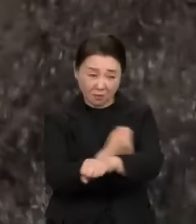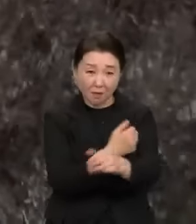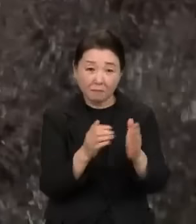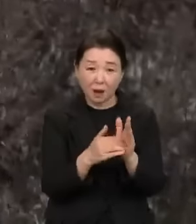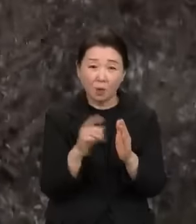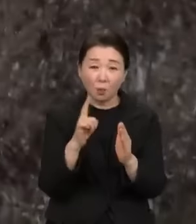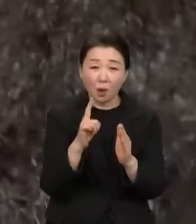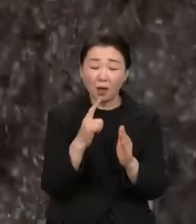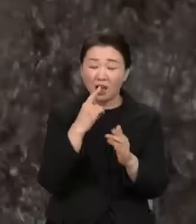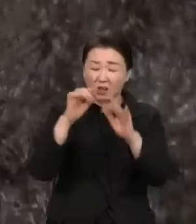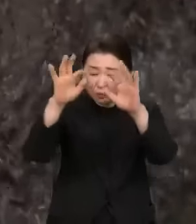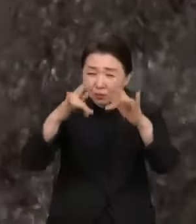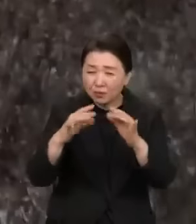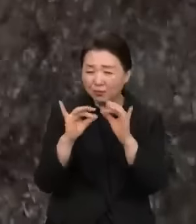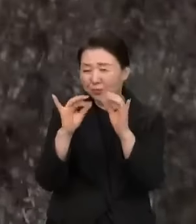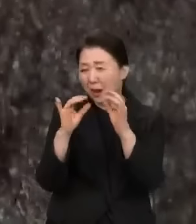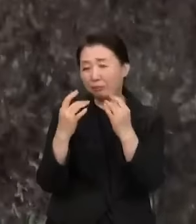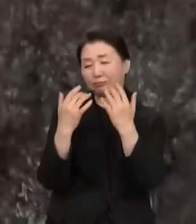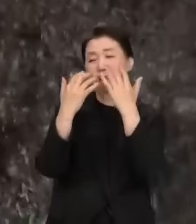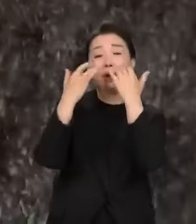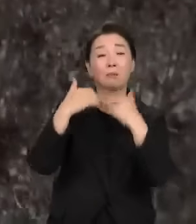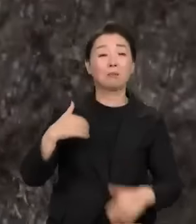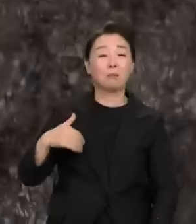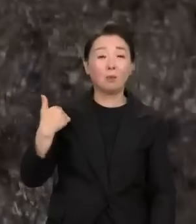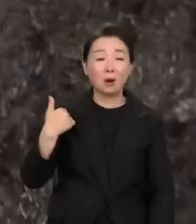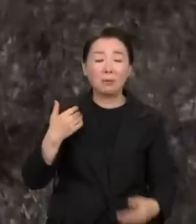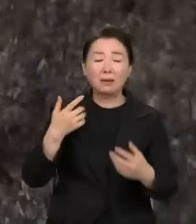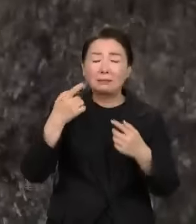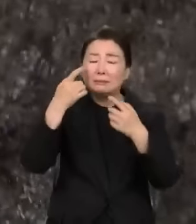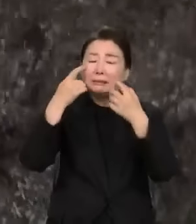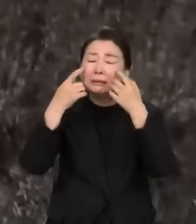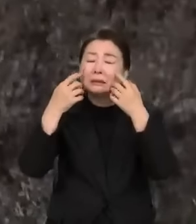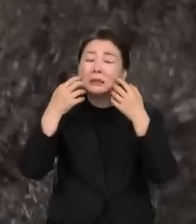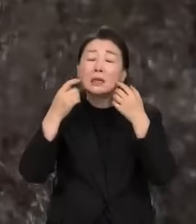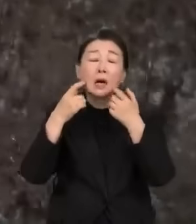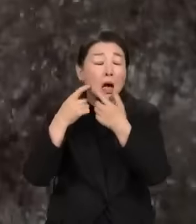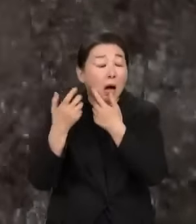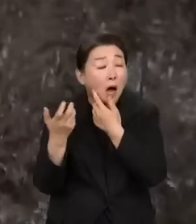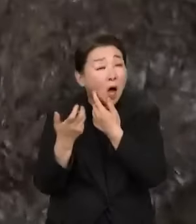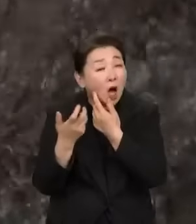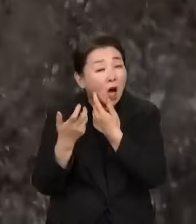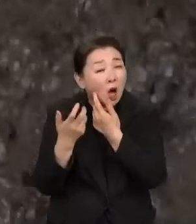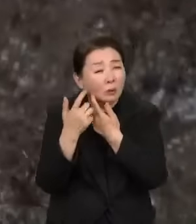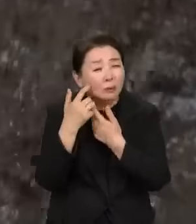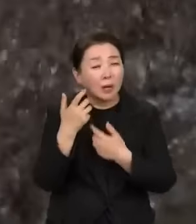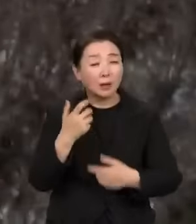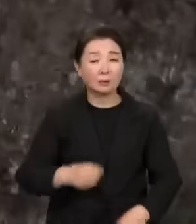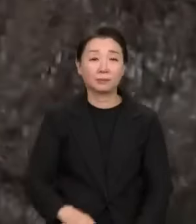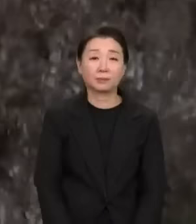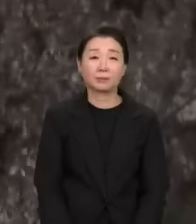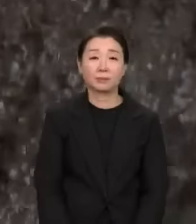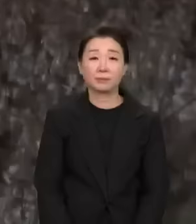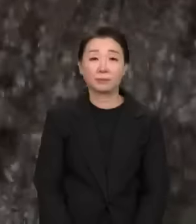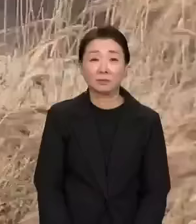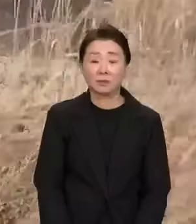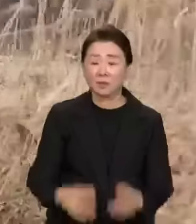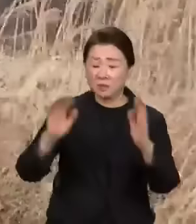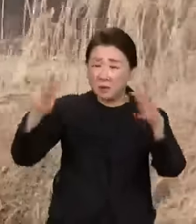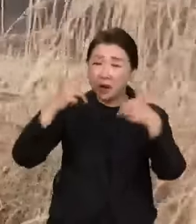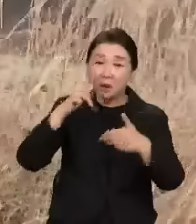게 눈발인지 모래인지는 모르지만 맨살에 닿을 때마다 이 따가움을 넘어서 통증이 느껴집니다. 강한